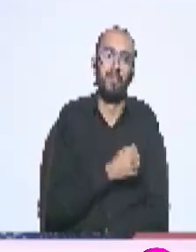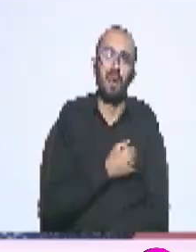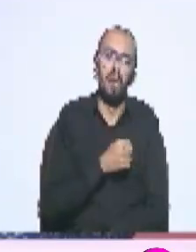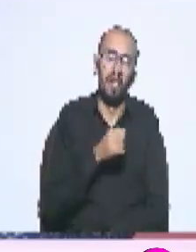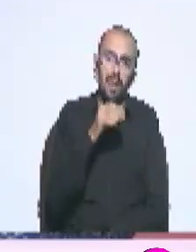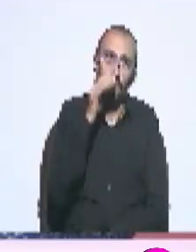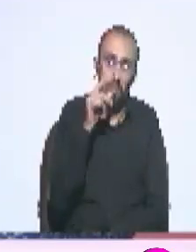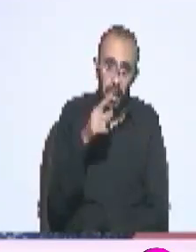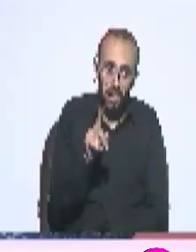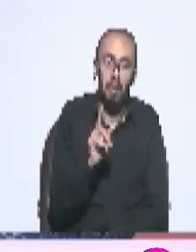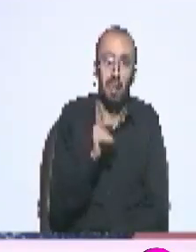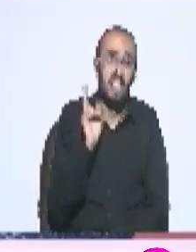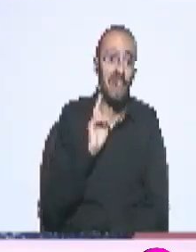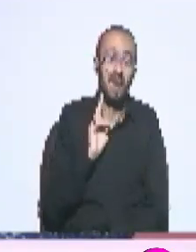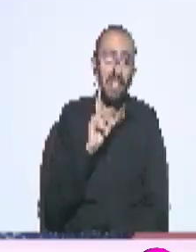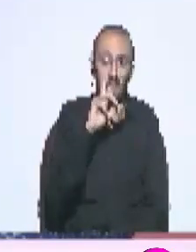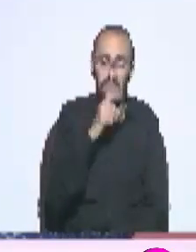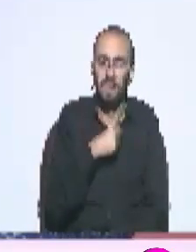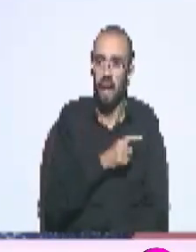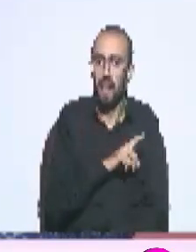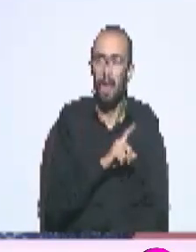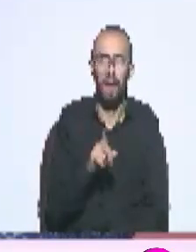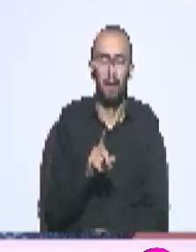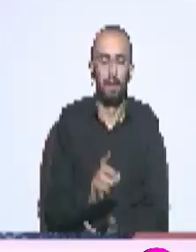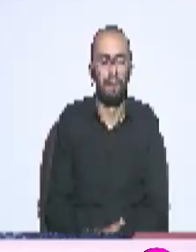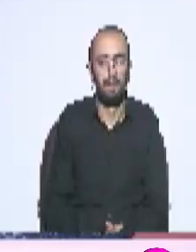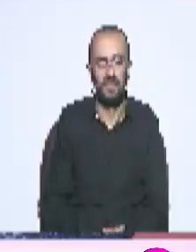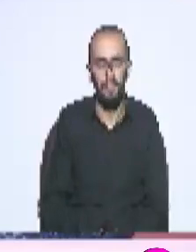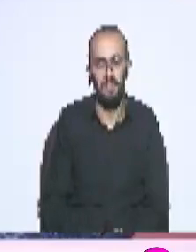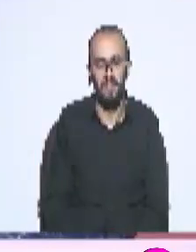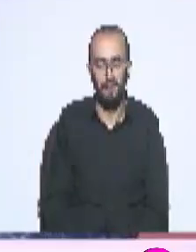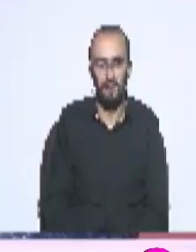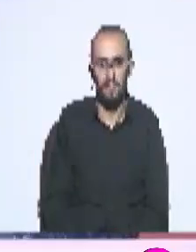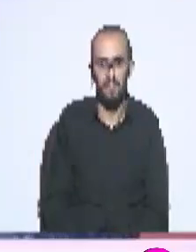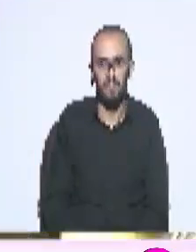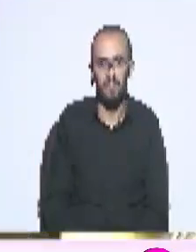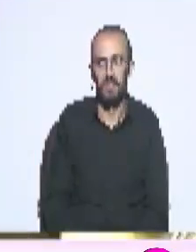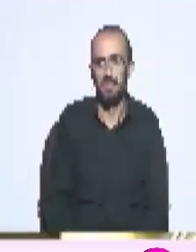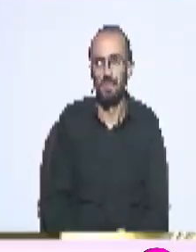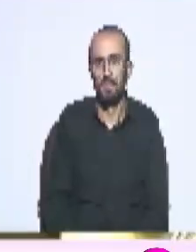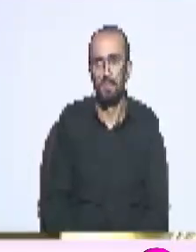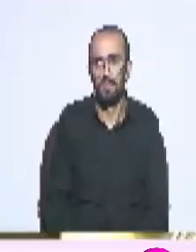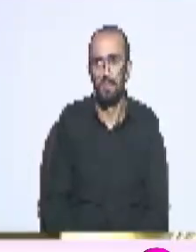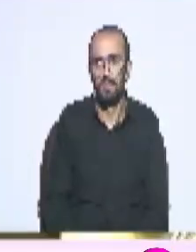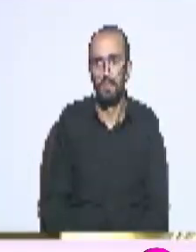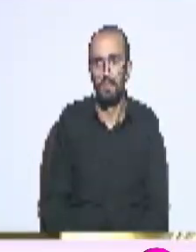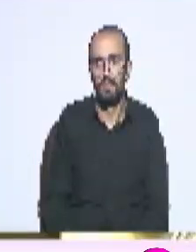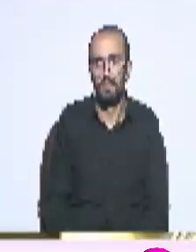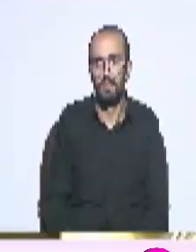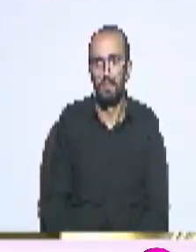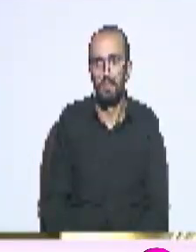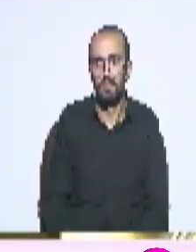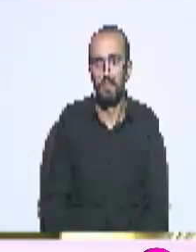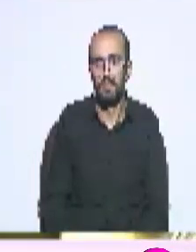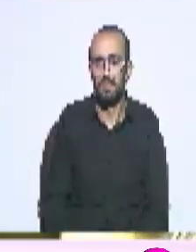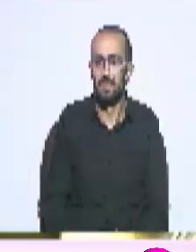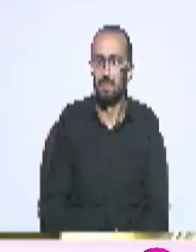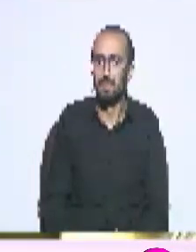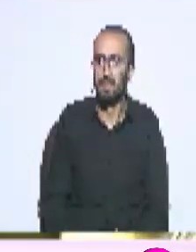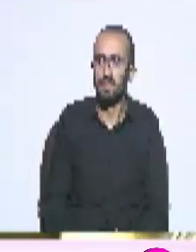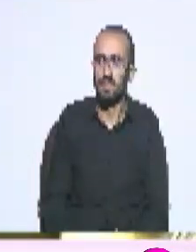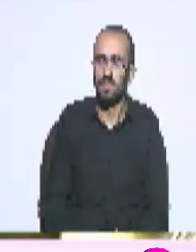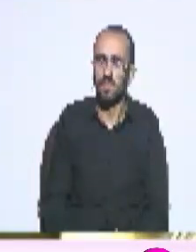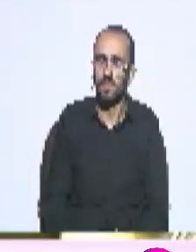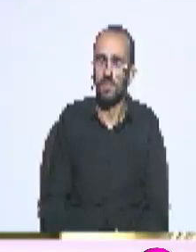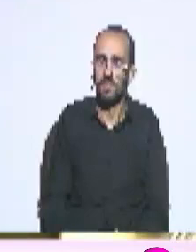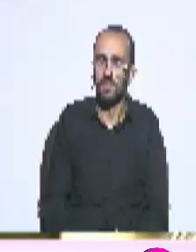حقيقه مش بضحك على نفسي تماما ام تمام طيب ده كده ثاني حاجه لو احنا يا دكتور بقى ايه